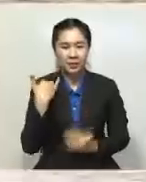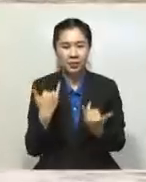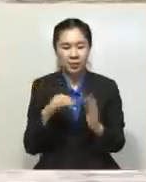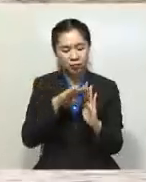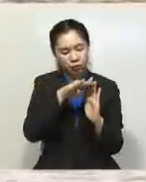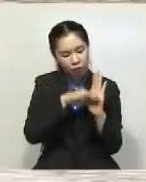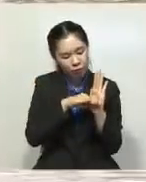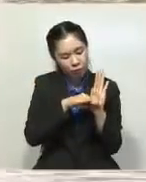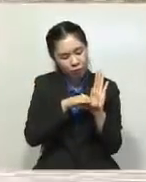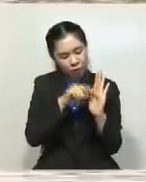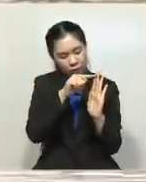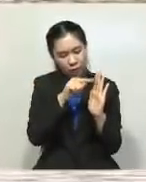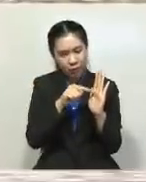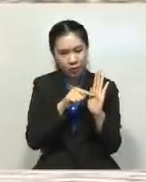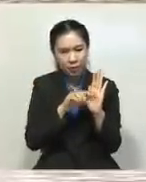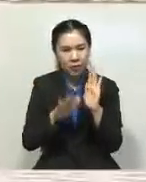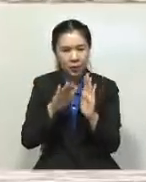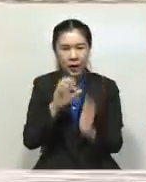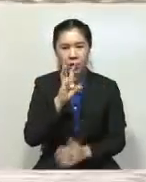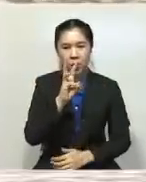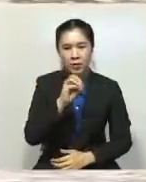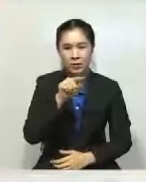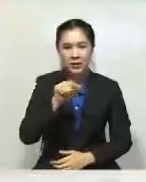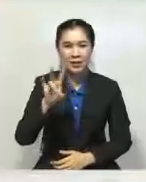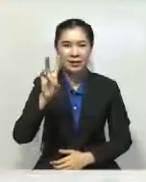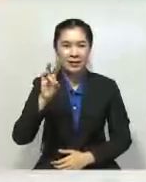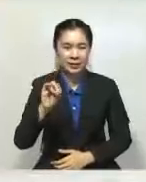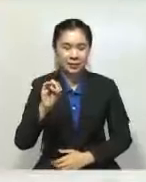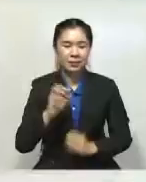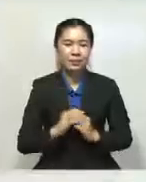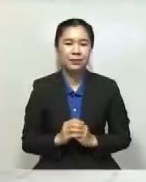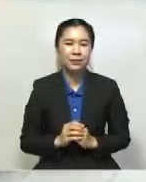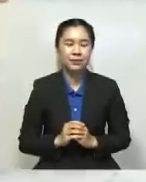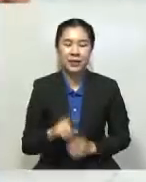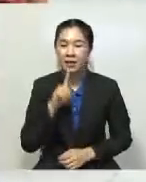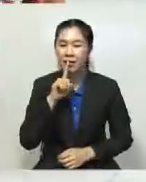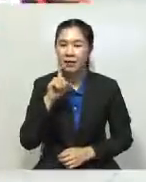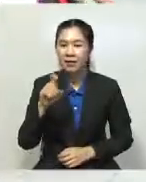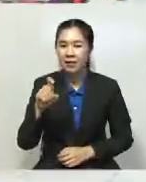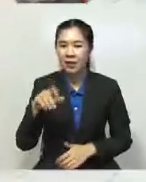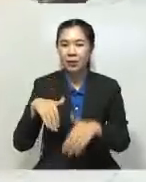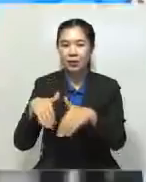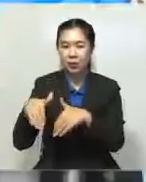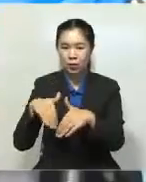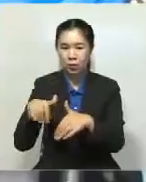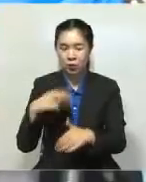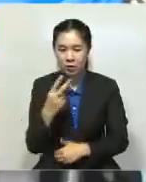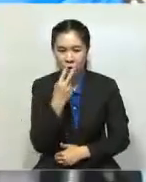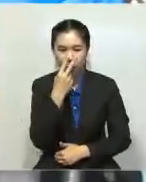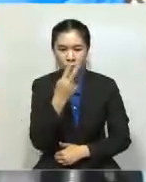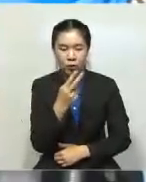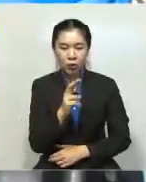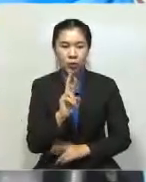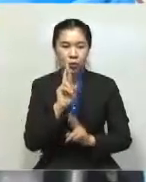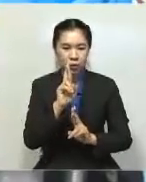างจากระดับตลิ่งอีกประมาณ 60-70 เซนติเมตรครับโดยจากการสอบถามชาวบ้านนะครับที่มาคอยมาเฝ้าระวังดูสถาน